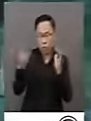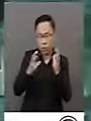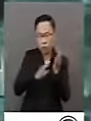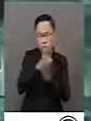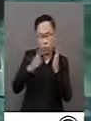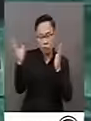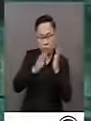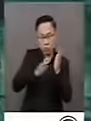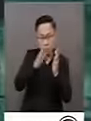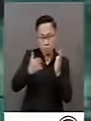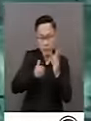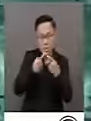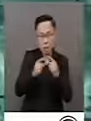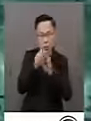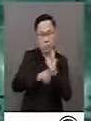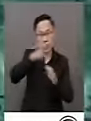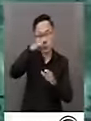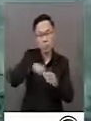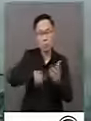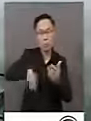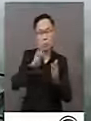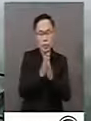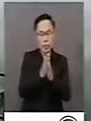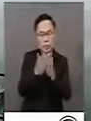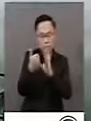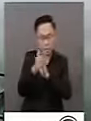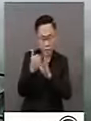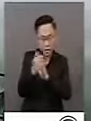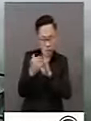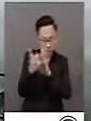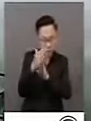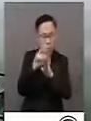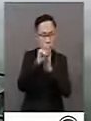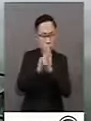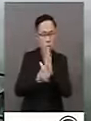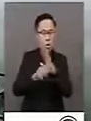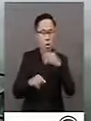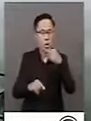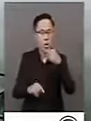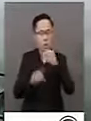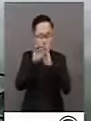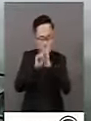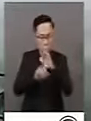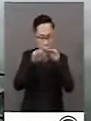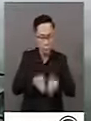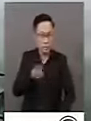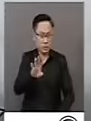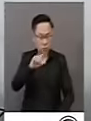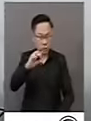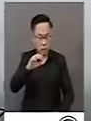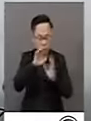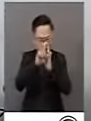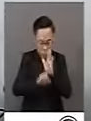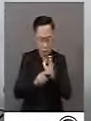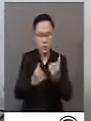บางพื้นที่แต่อุณหภูมิของประเทศไทยนะครับโดยเฉพาะทางด้านอีสานตอนบนลดลงมาถึง 4องศเซียไปแล้วในช่วงที่